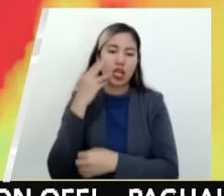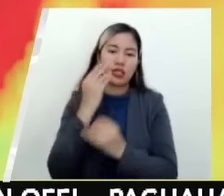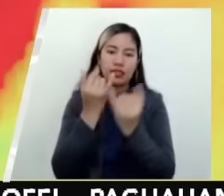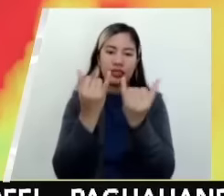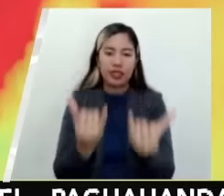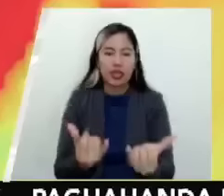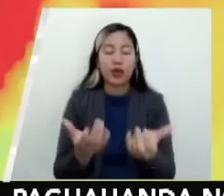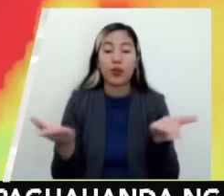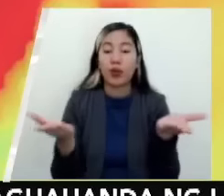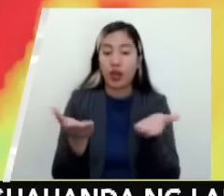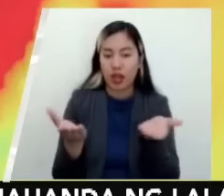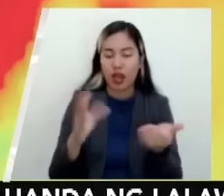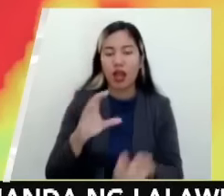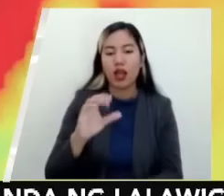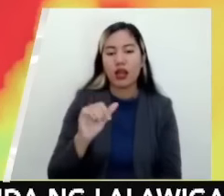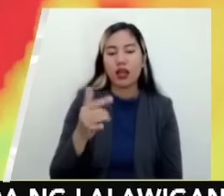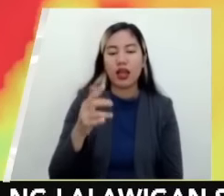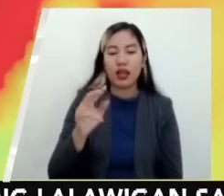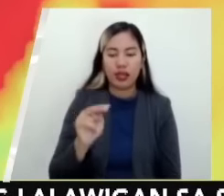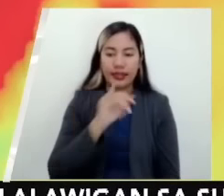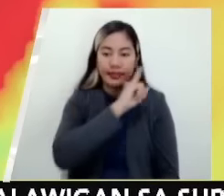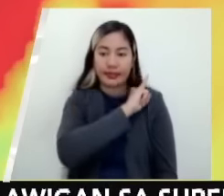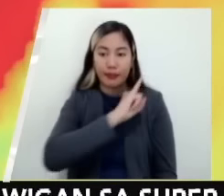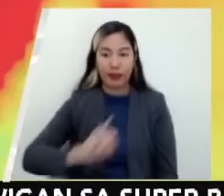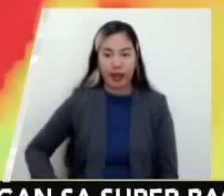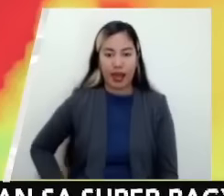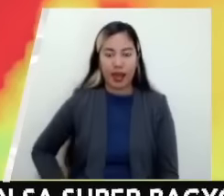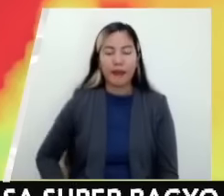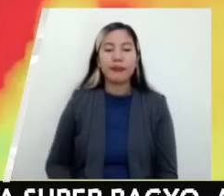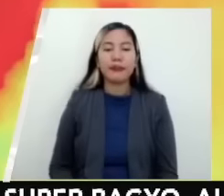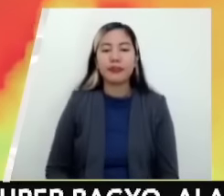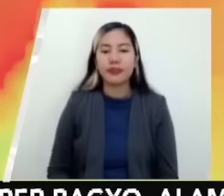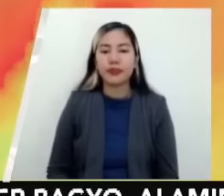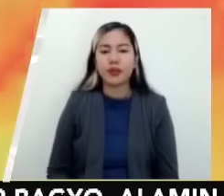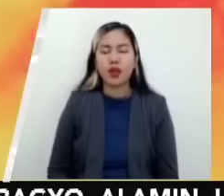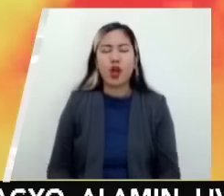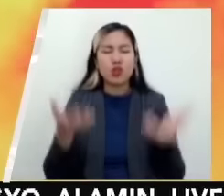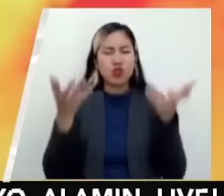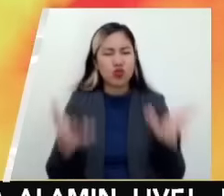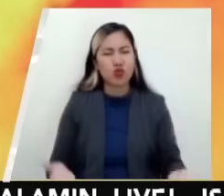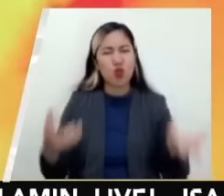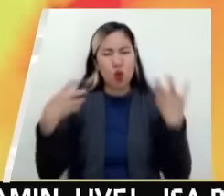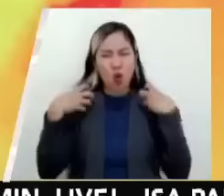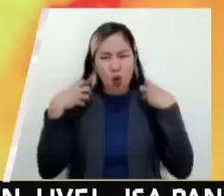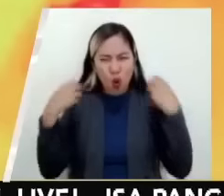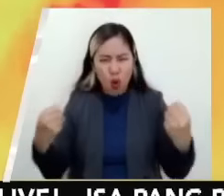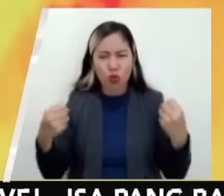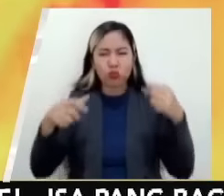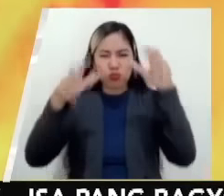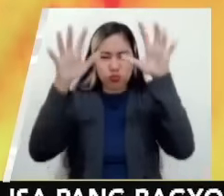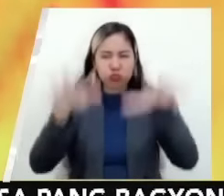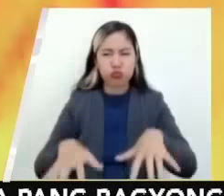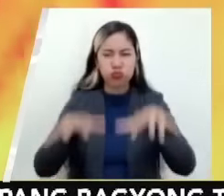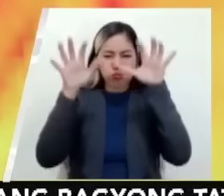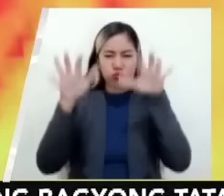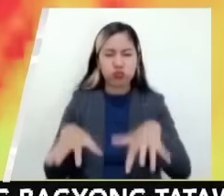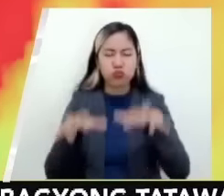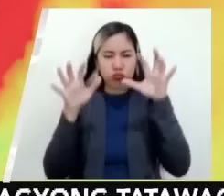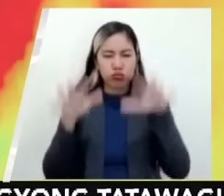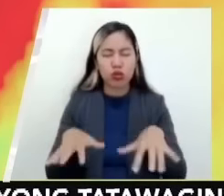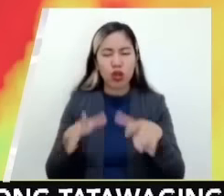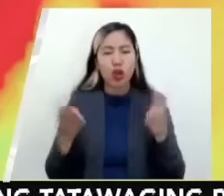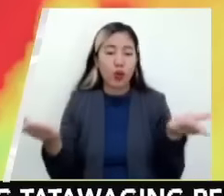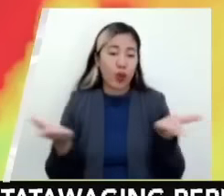at sa Isabela. Heavy to intense rains o malalakas hanggang matitinding ulan naman ang dapat asahan